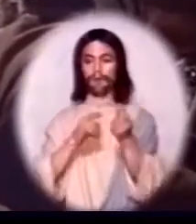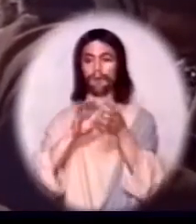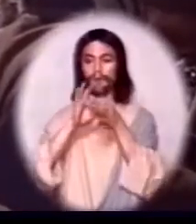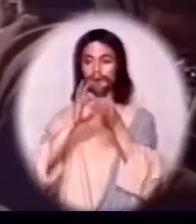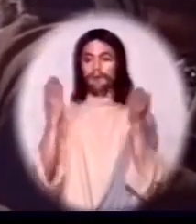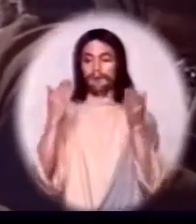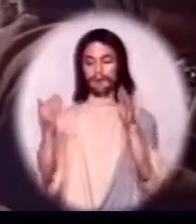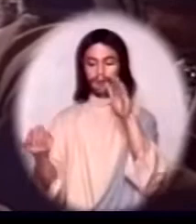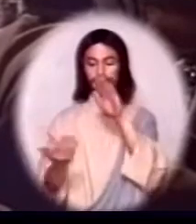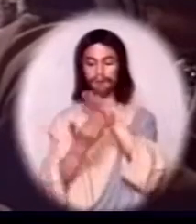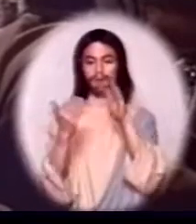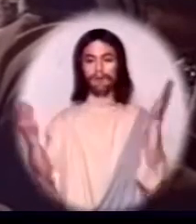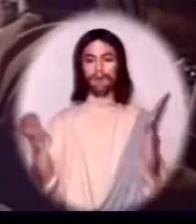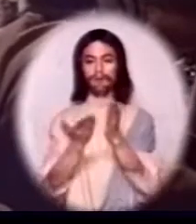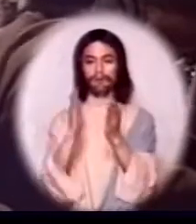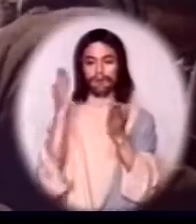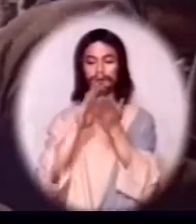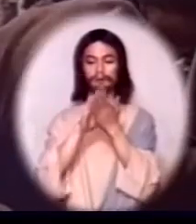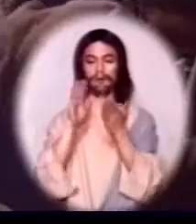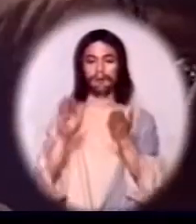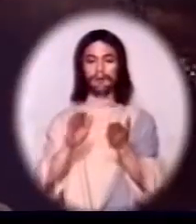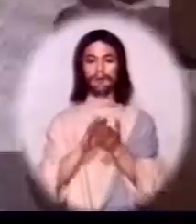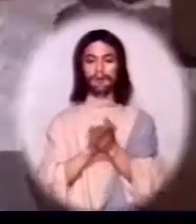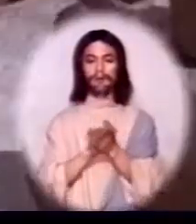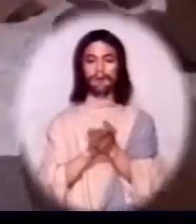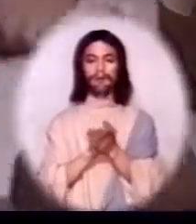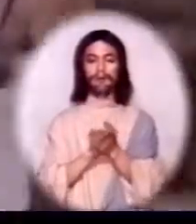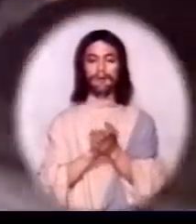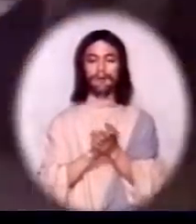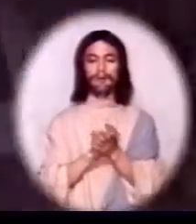내게 관한 일이 이루어질 것이니라.